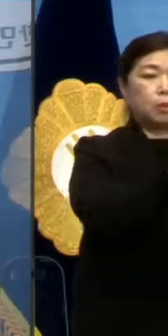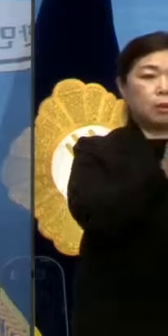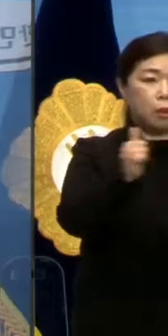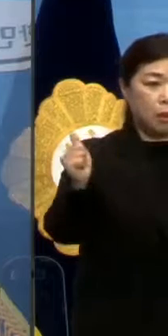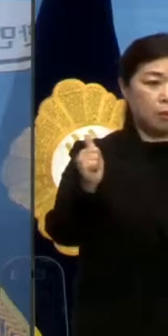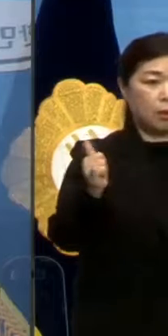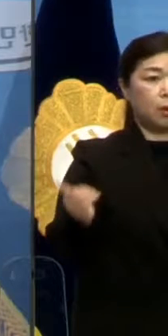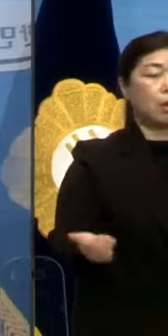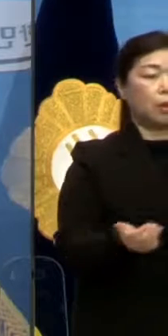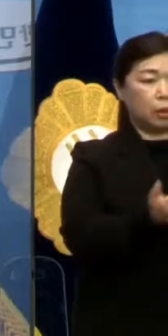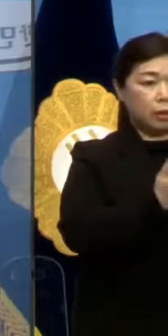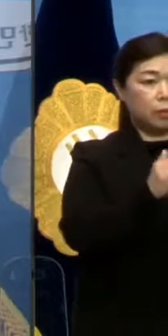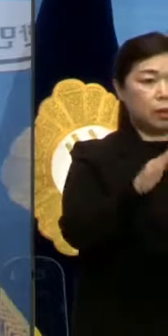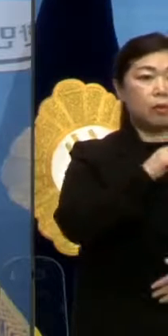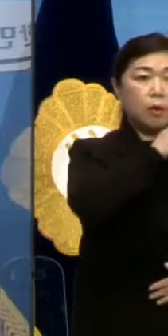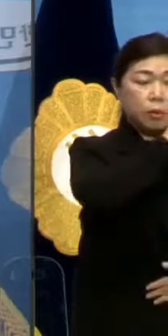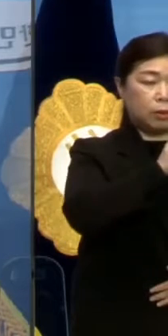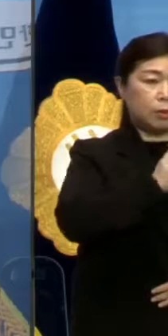한 혐의입니다.